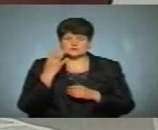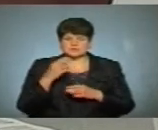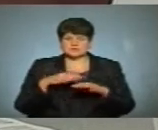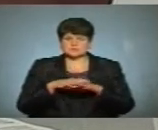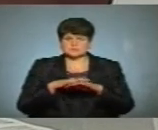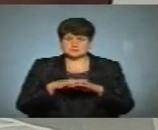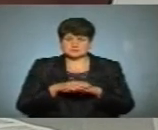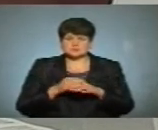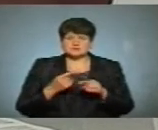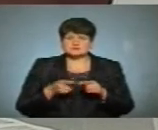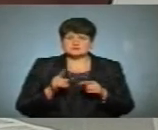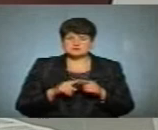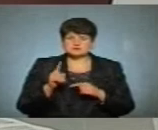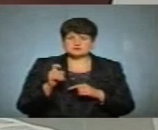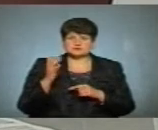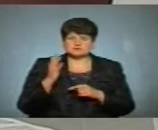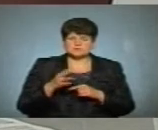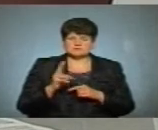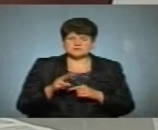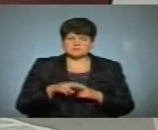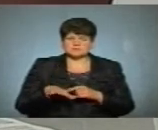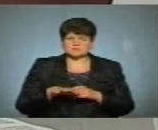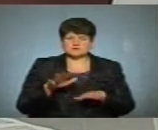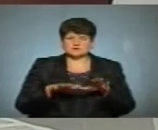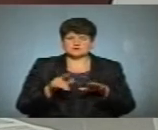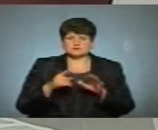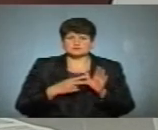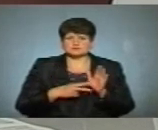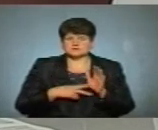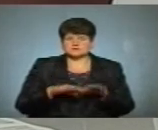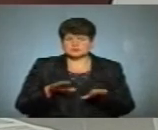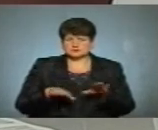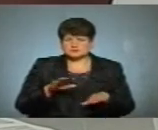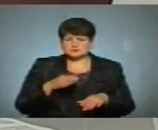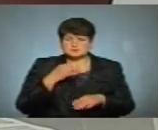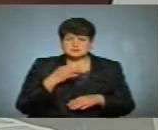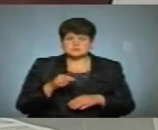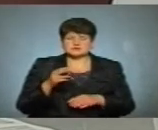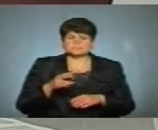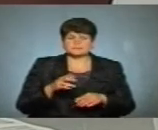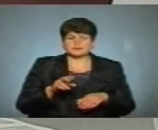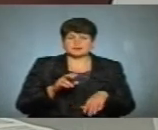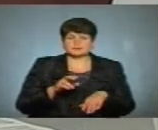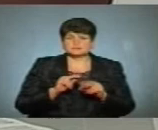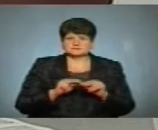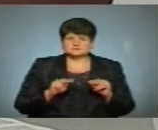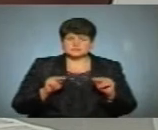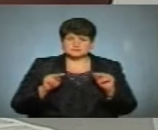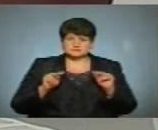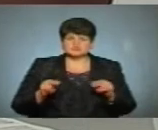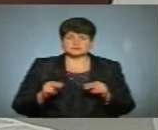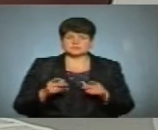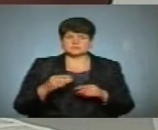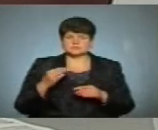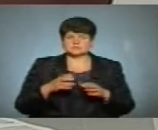сітки. Це 140 квадратних метрів, вагою близько 70 кілограмів, розповів доцент кафедри історії України Володимир Кіцак. За його